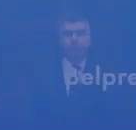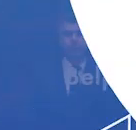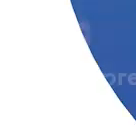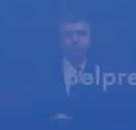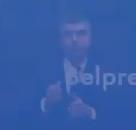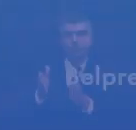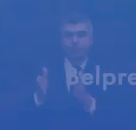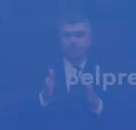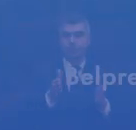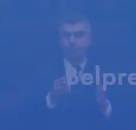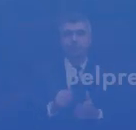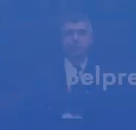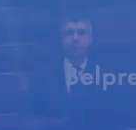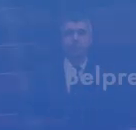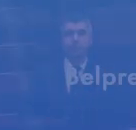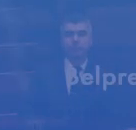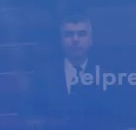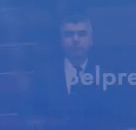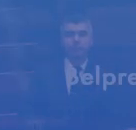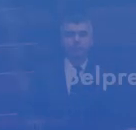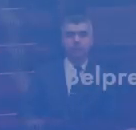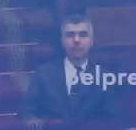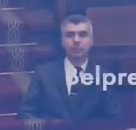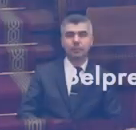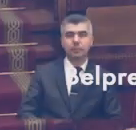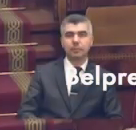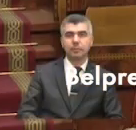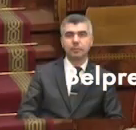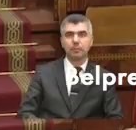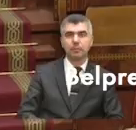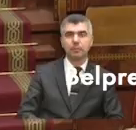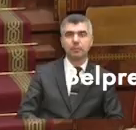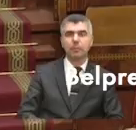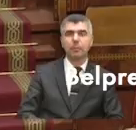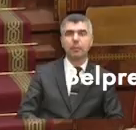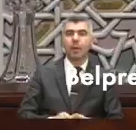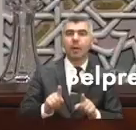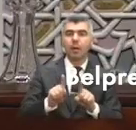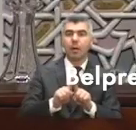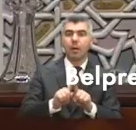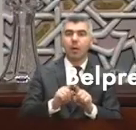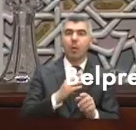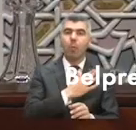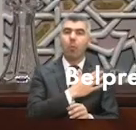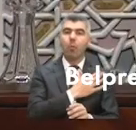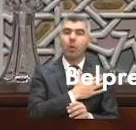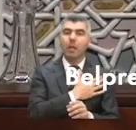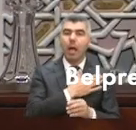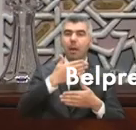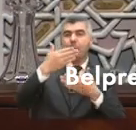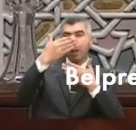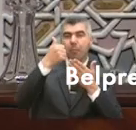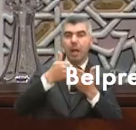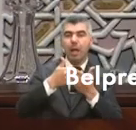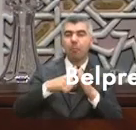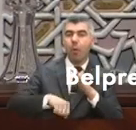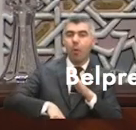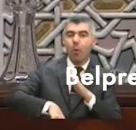شكرا سيد الامين على اثر تتويج المنتخب الوطني المغربي